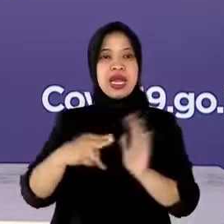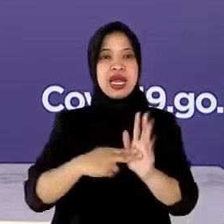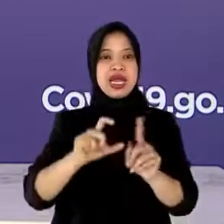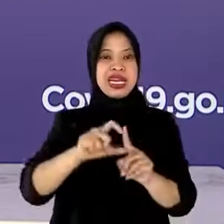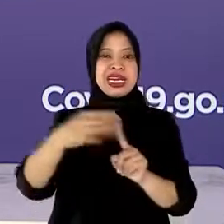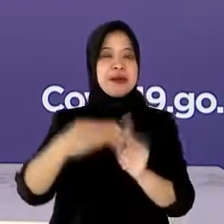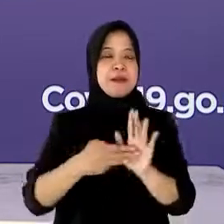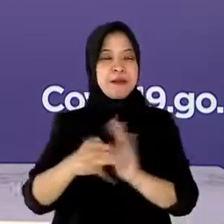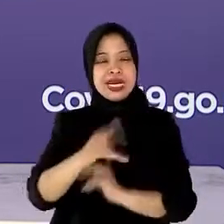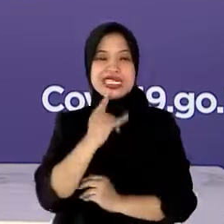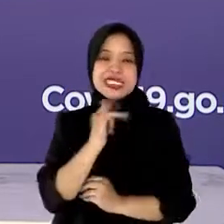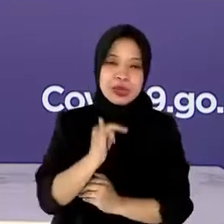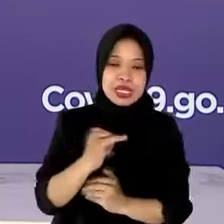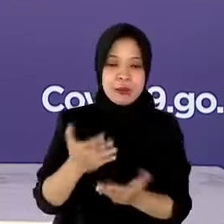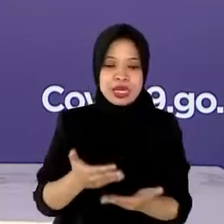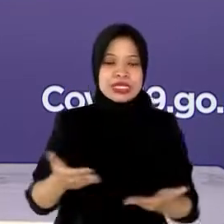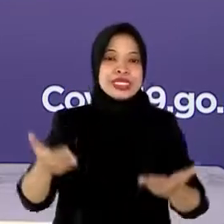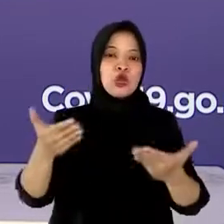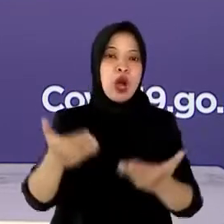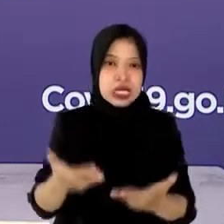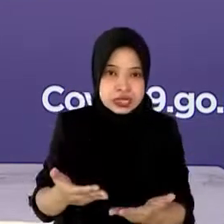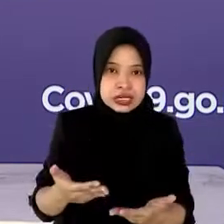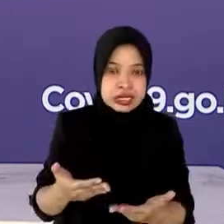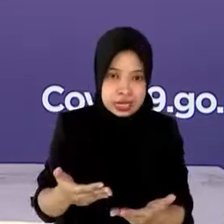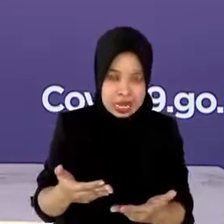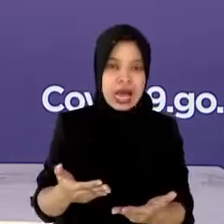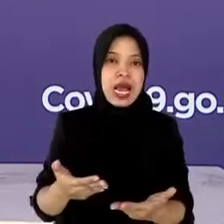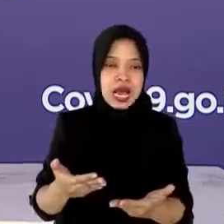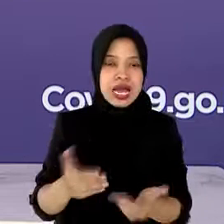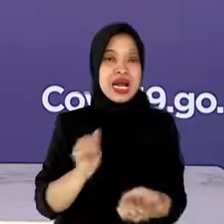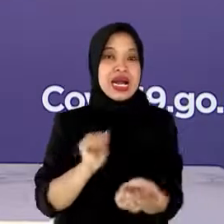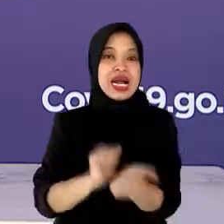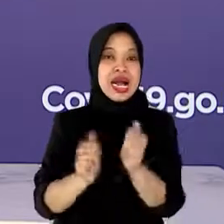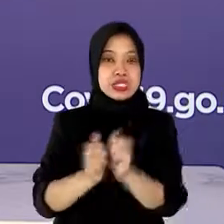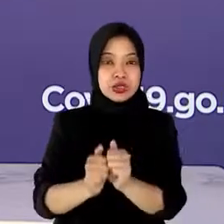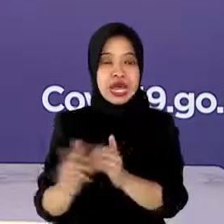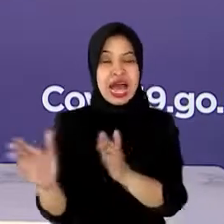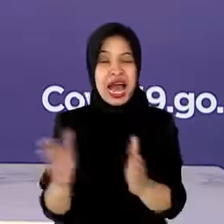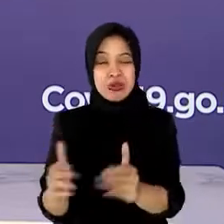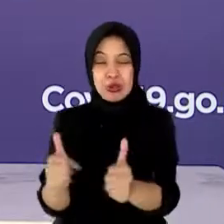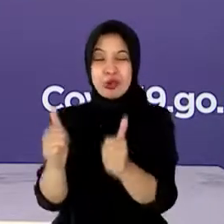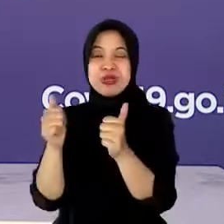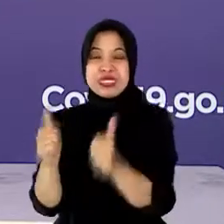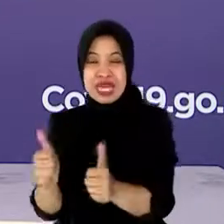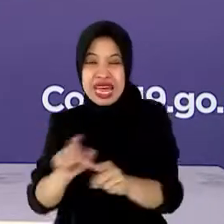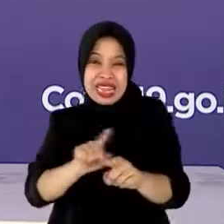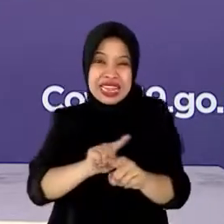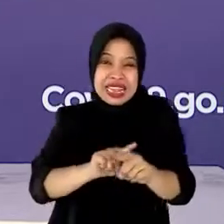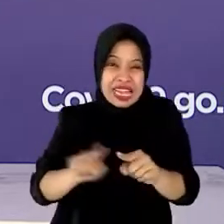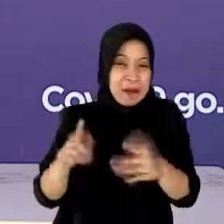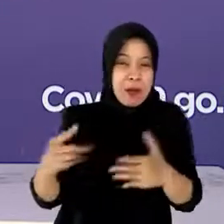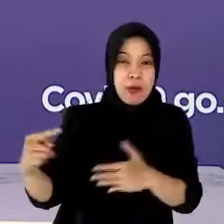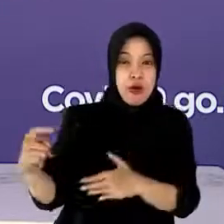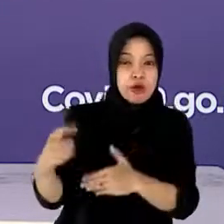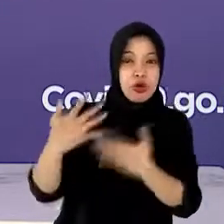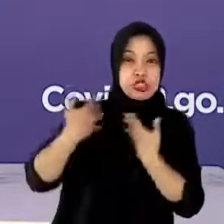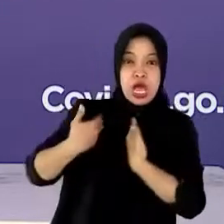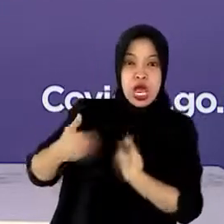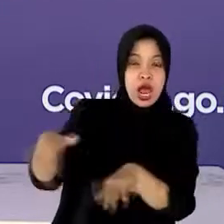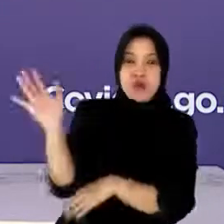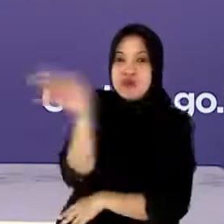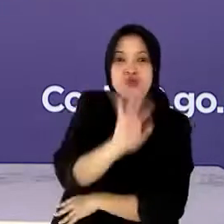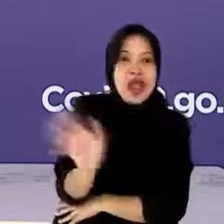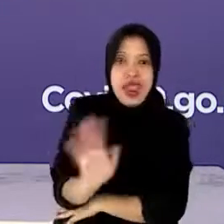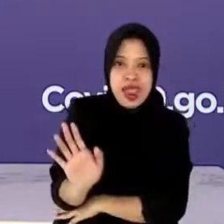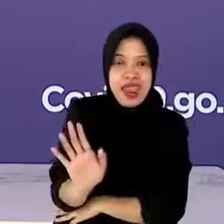dapat digambarkan sebagai sebuah situasi dimana kondisi kasus lebih terkendali Namun bukan berarti virusnya hilang